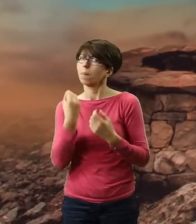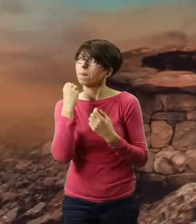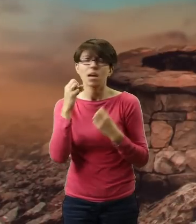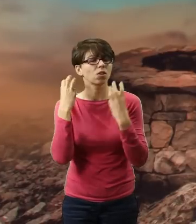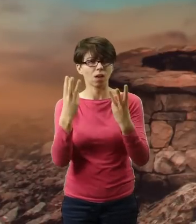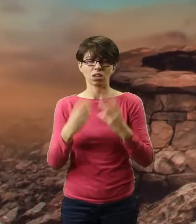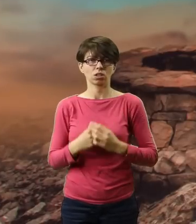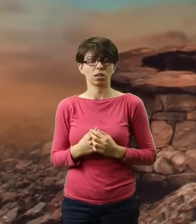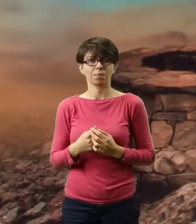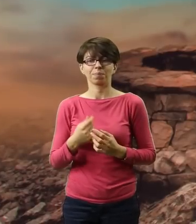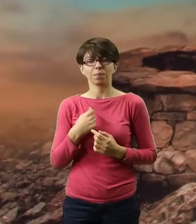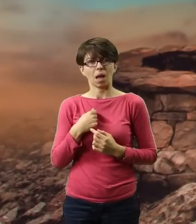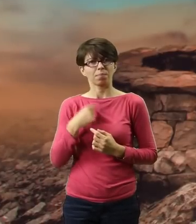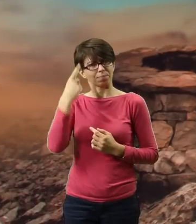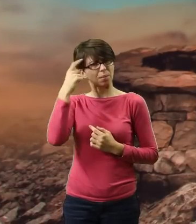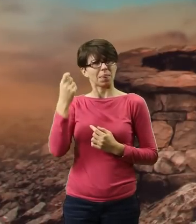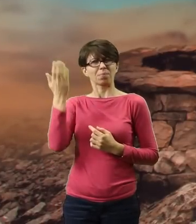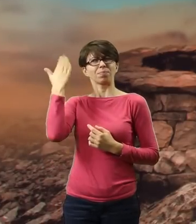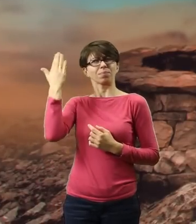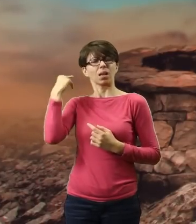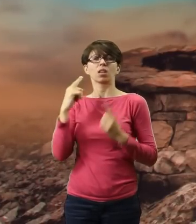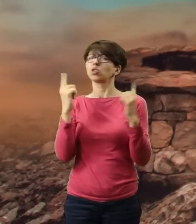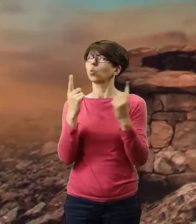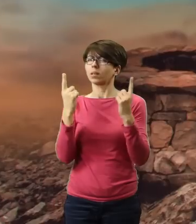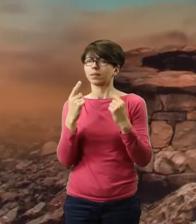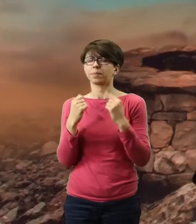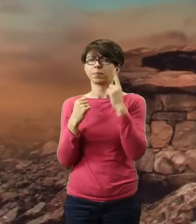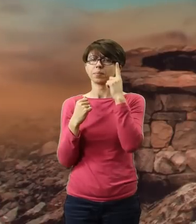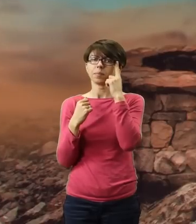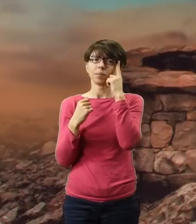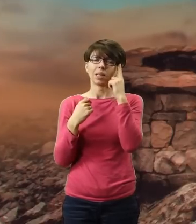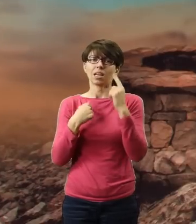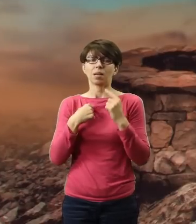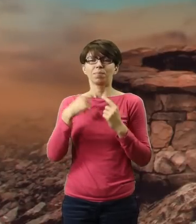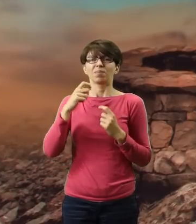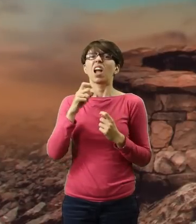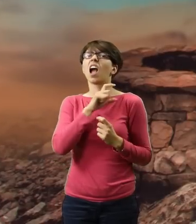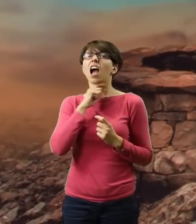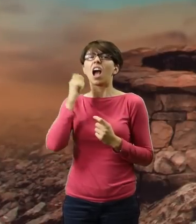Jezusem pamiętam sytuację w której